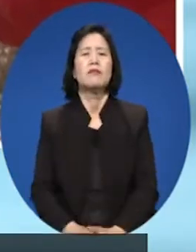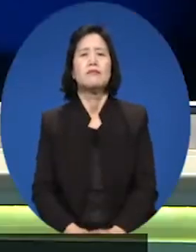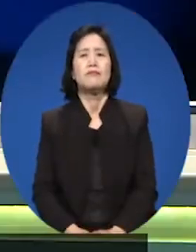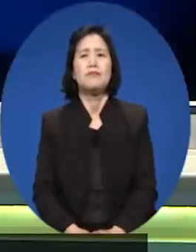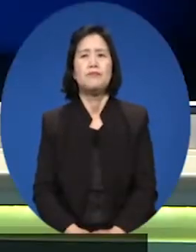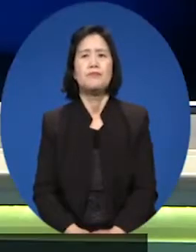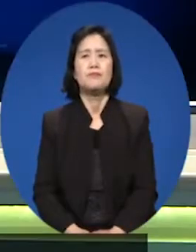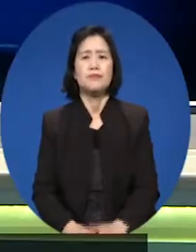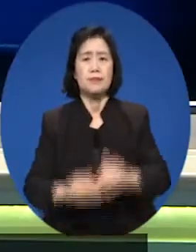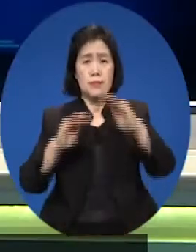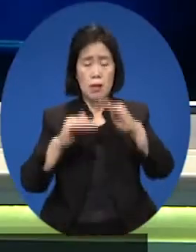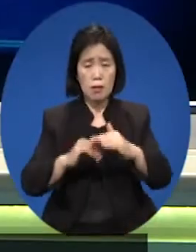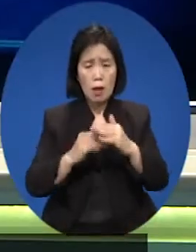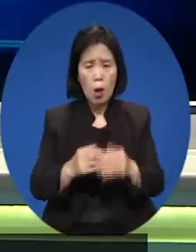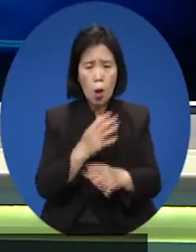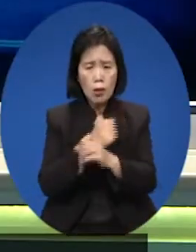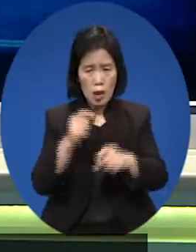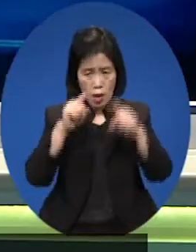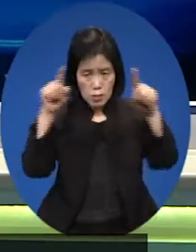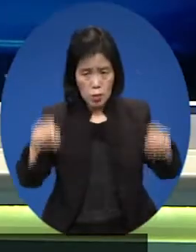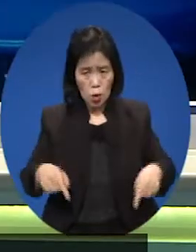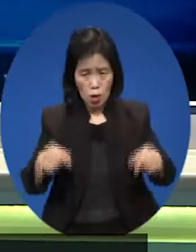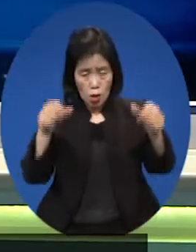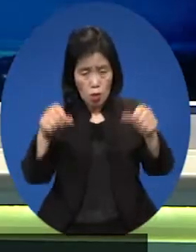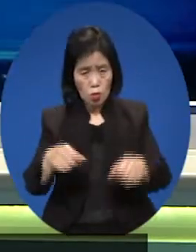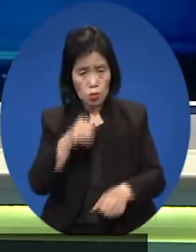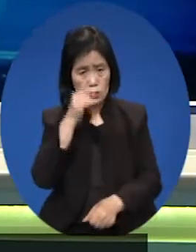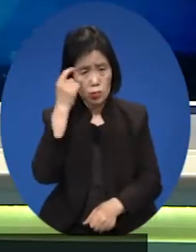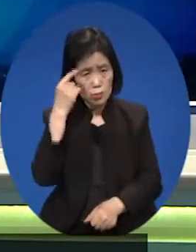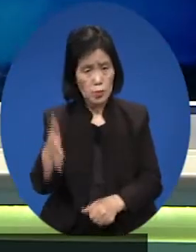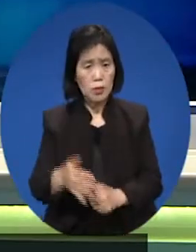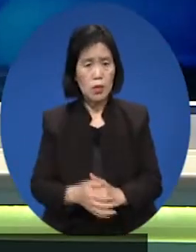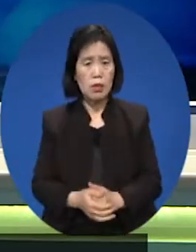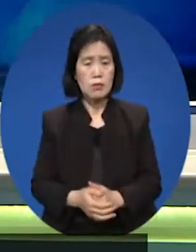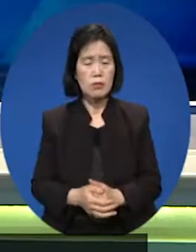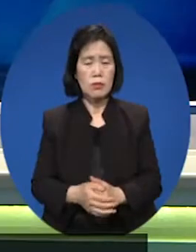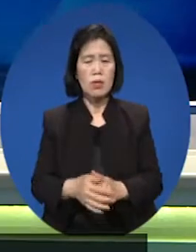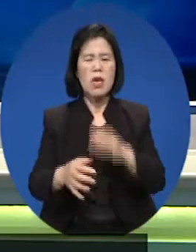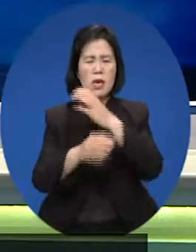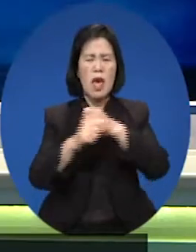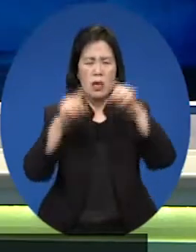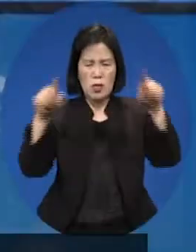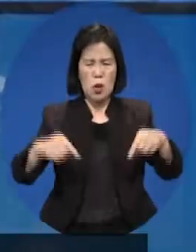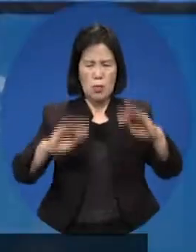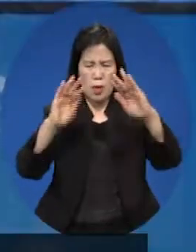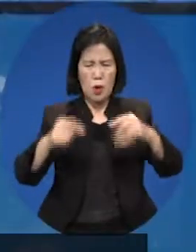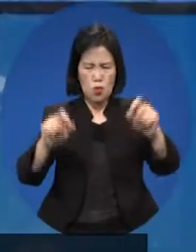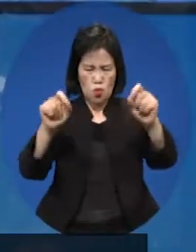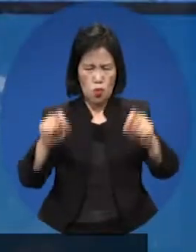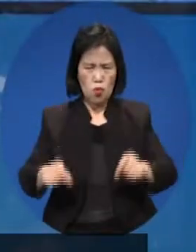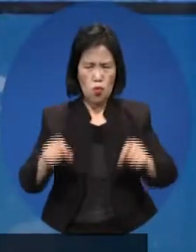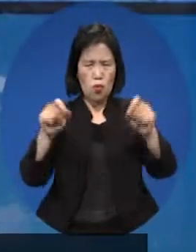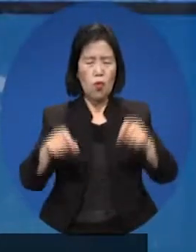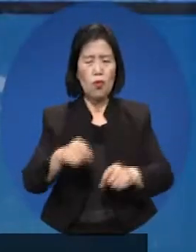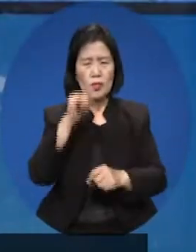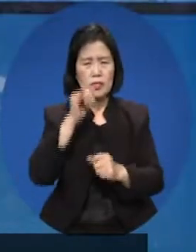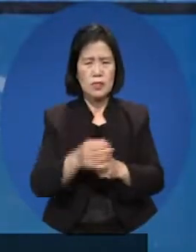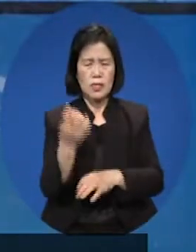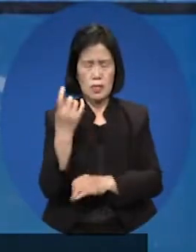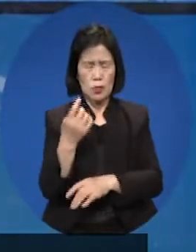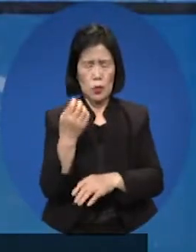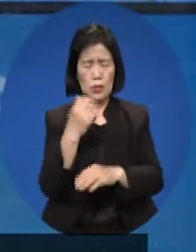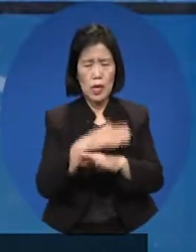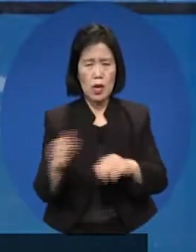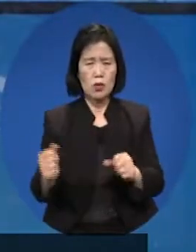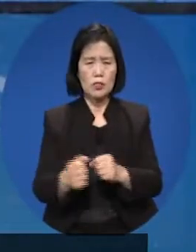자세한 내용은 계약서를 작성할 때 따로 쓰진 않습니까 아 일단 쓴다고 볼 수가 있는데요 거기에서 기본 계약서 에서는 이제